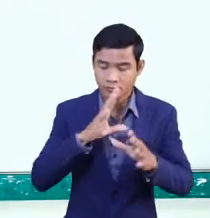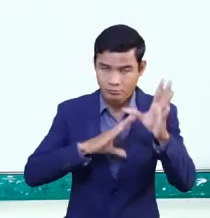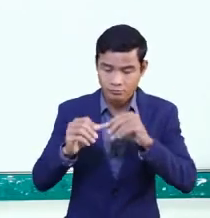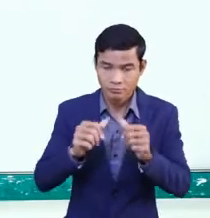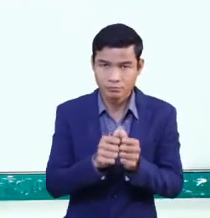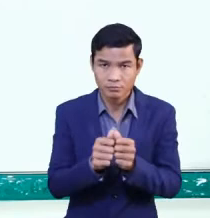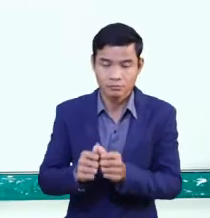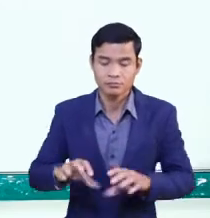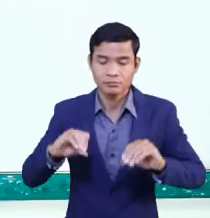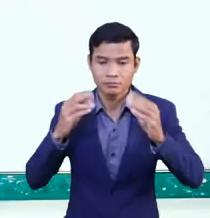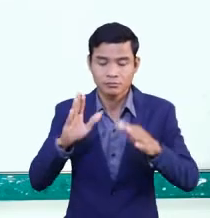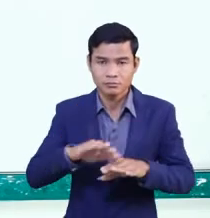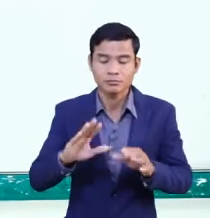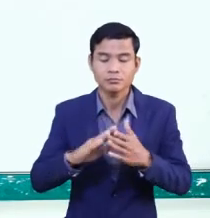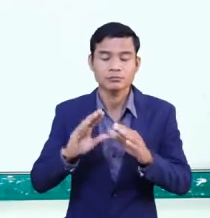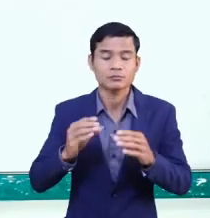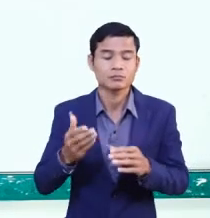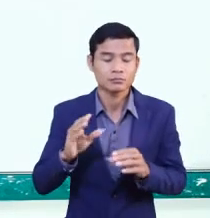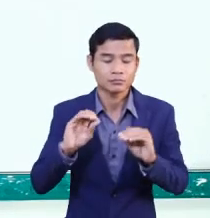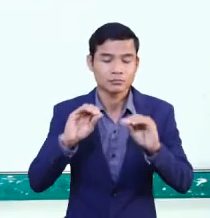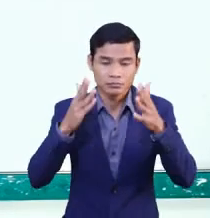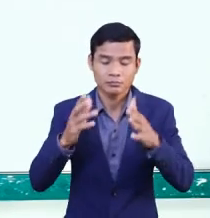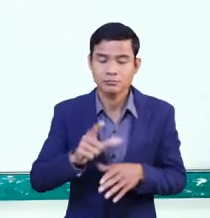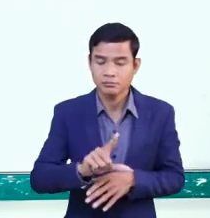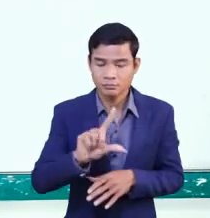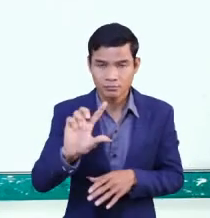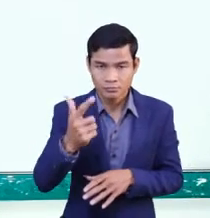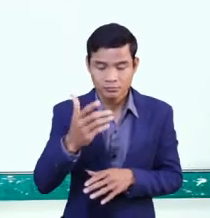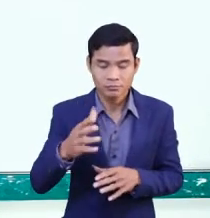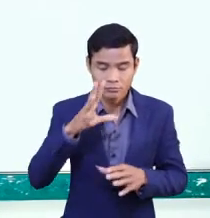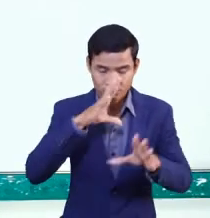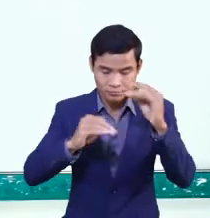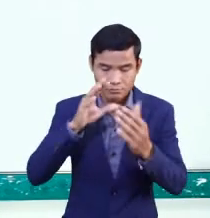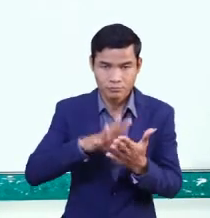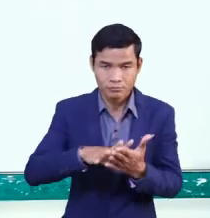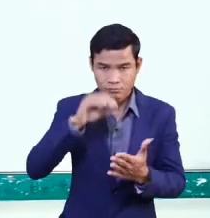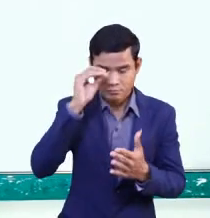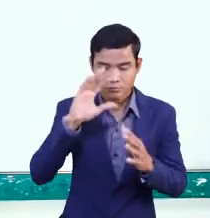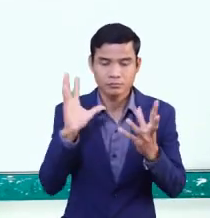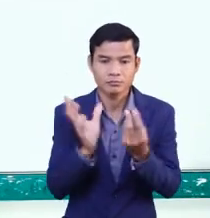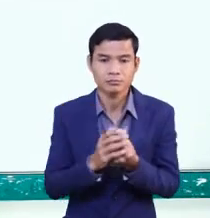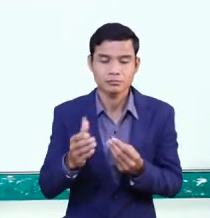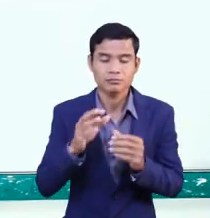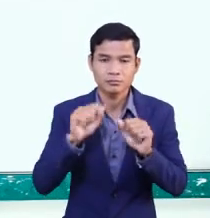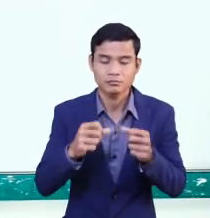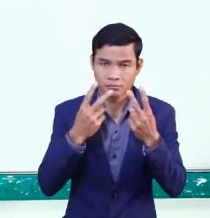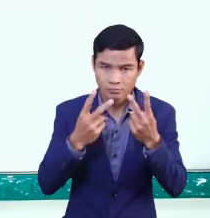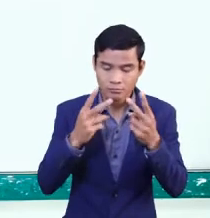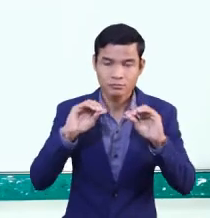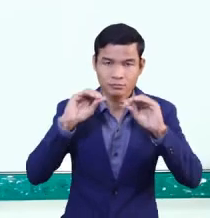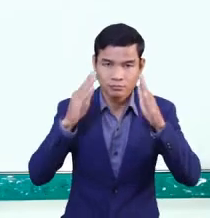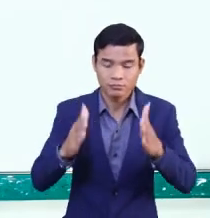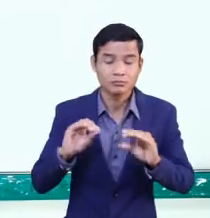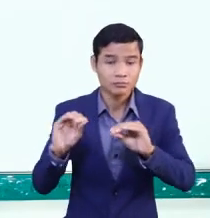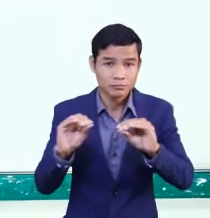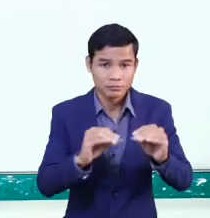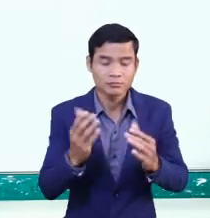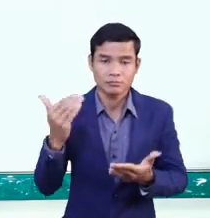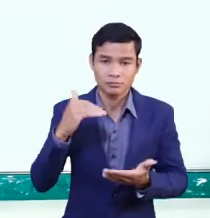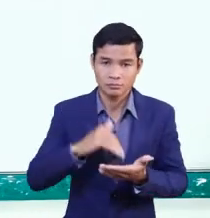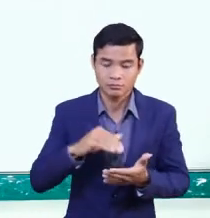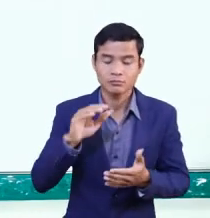សូត្រជាមួយអ្នកគ្រូណាអ្នកគ្រូសូមជួយបងកូនជោគជ័យក្នុងការសិក្សាទាំងអស់គ្នាចាហើយកូនក៏អាចតាមដានការបង្រៀនរបស់អ្នកគ្រូម្ដ